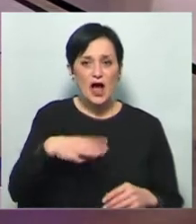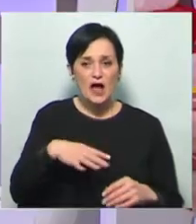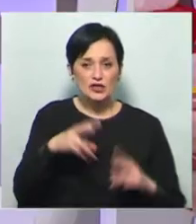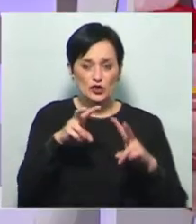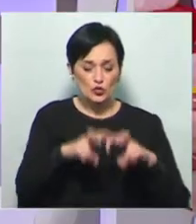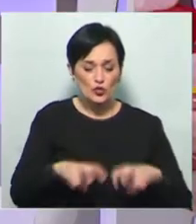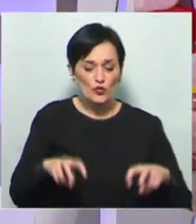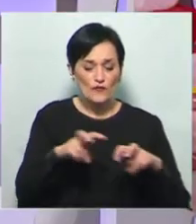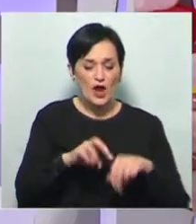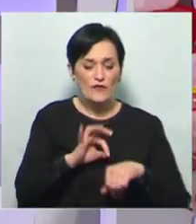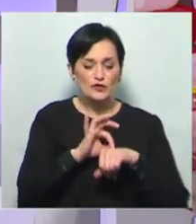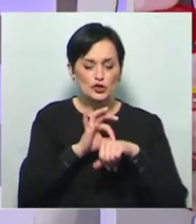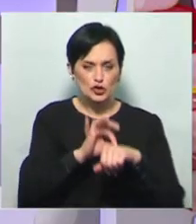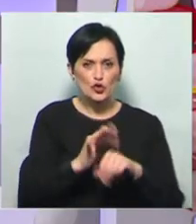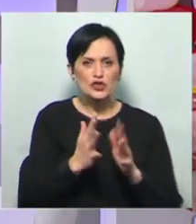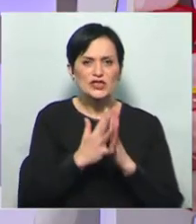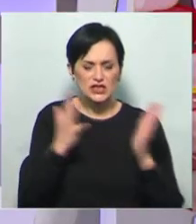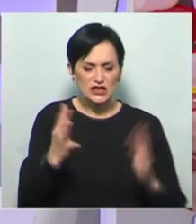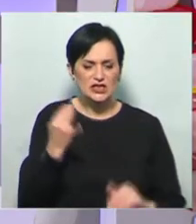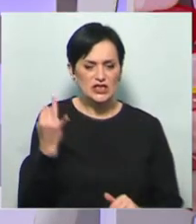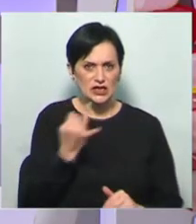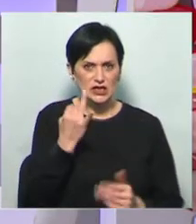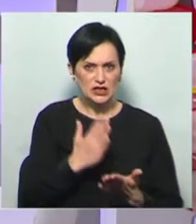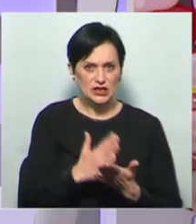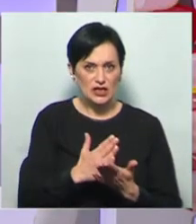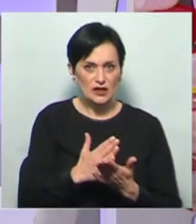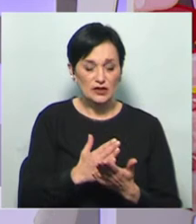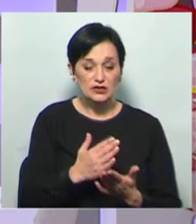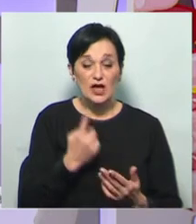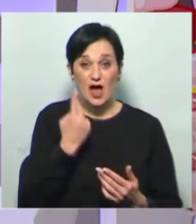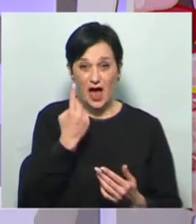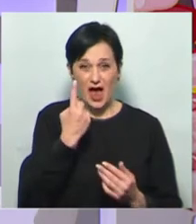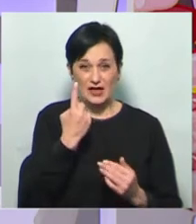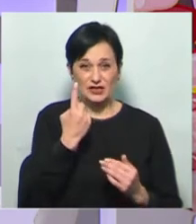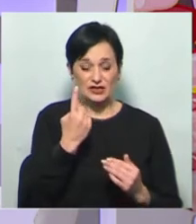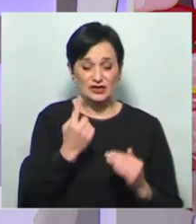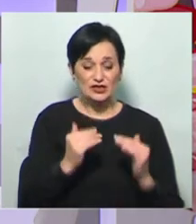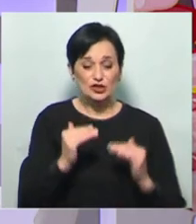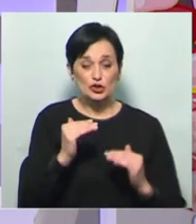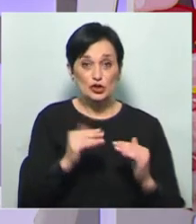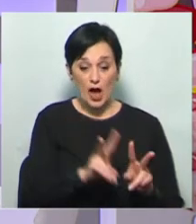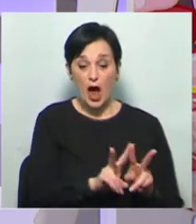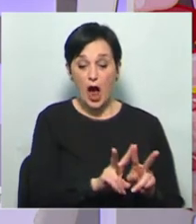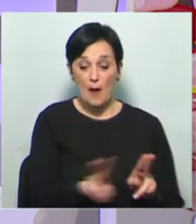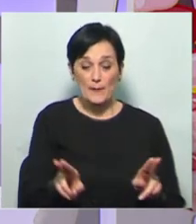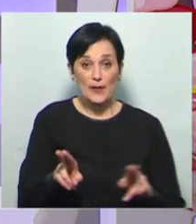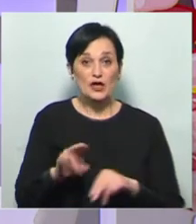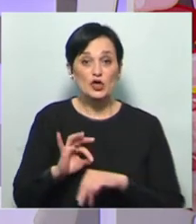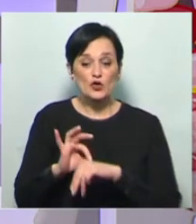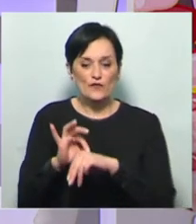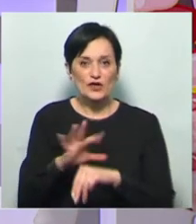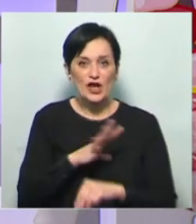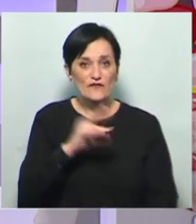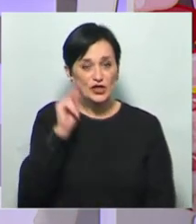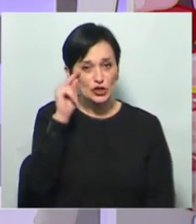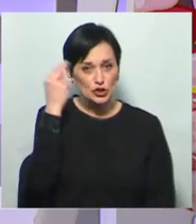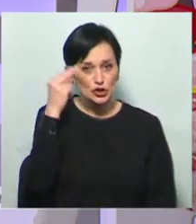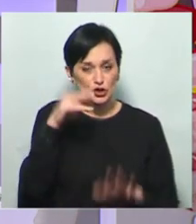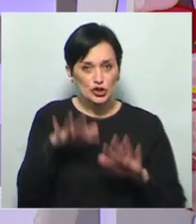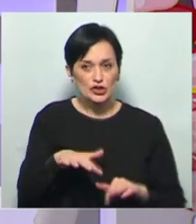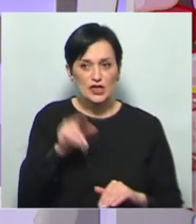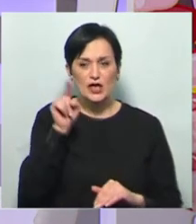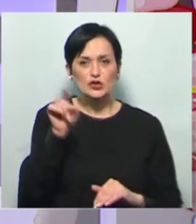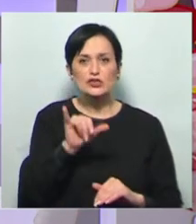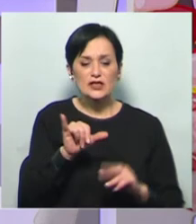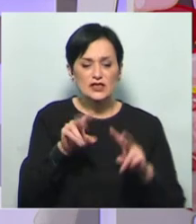კვლევის შესახებ, რომელიც საკმაოდ დიდი ინტერესი გამოიწვია. ერთ შედარებას ანალოგიური კვლევა ჰქონდა ჩატარებული მაგალითად ჩინეთში,